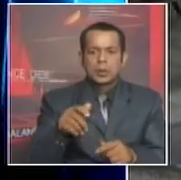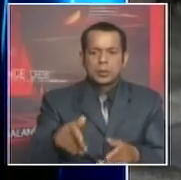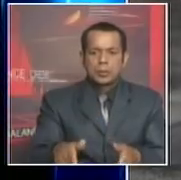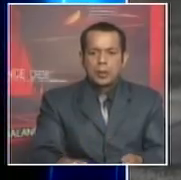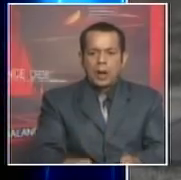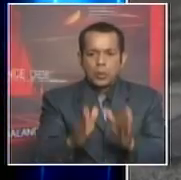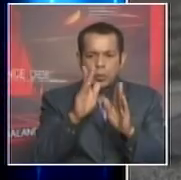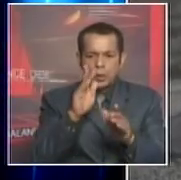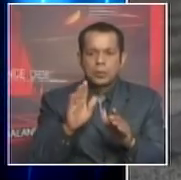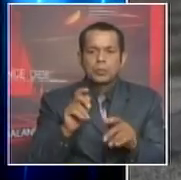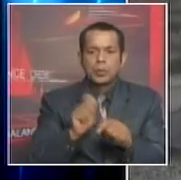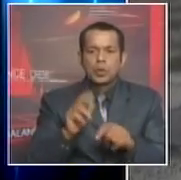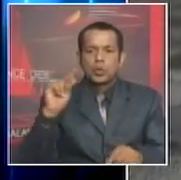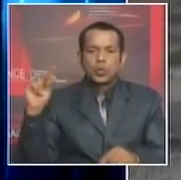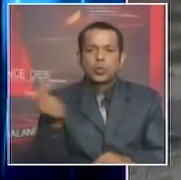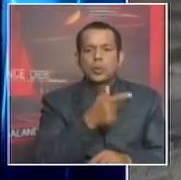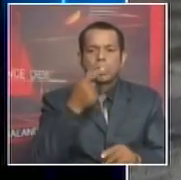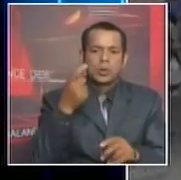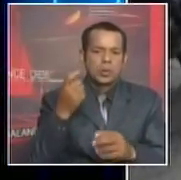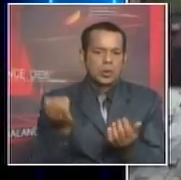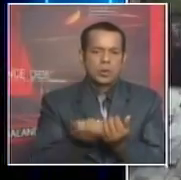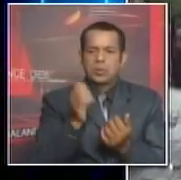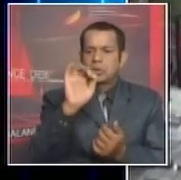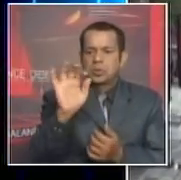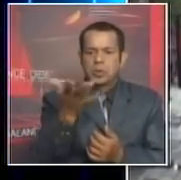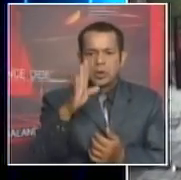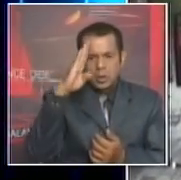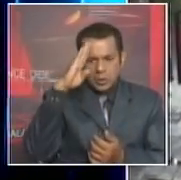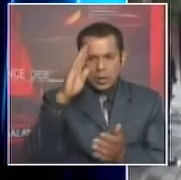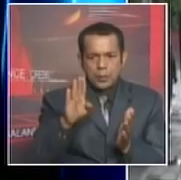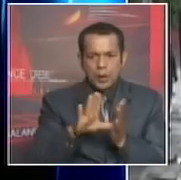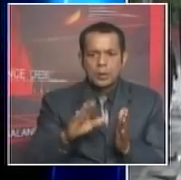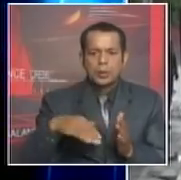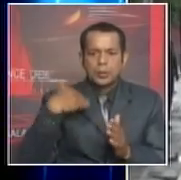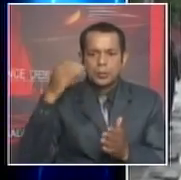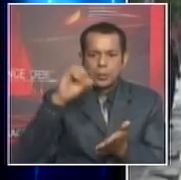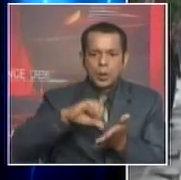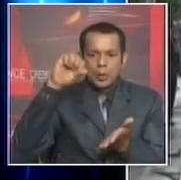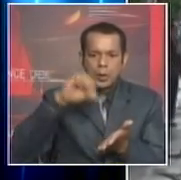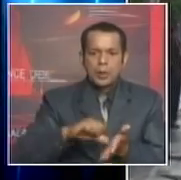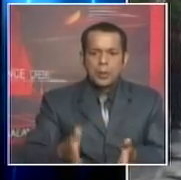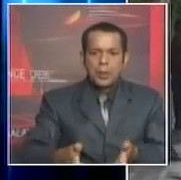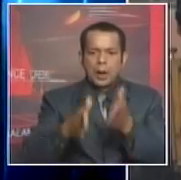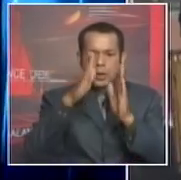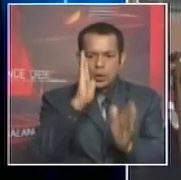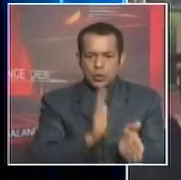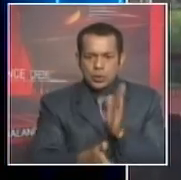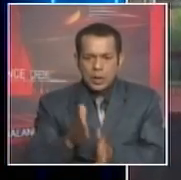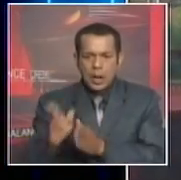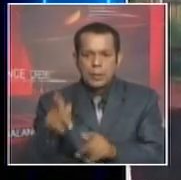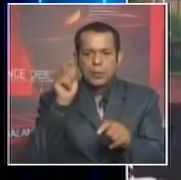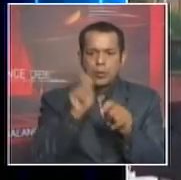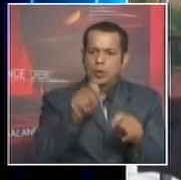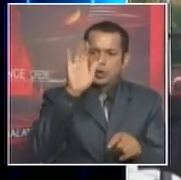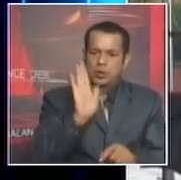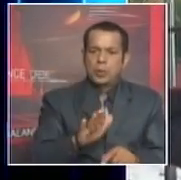कार्य भने कहिले द्रुत गतिमा भएको देखिएको छैन। सरकारबाट हरेक पटक सडक निर्माणको योजना त बन्छ, तर